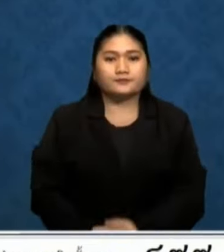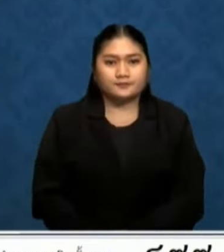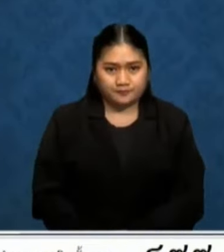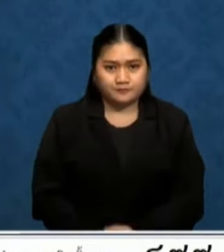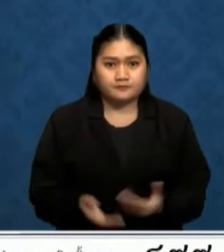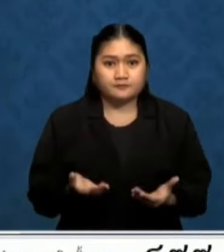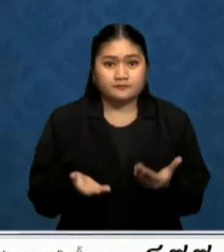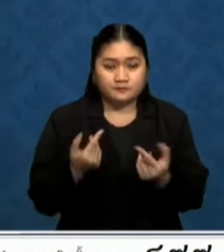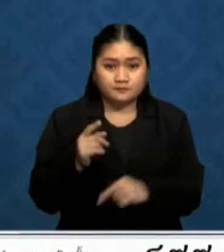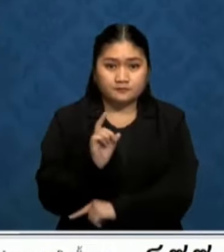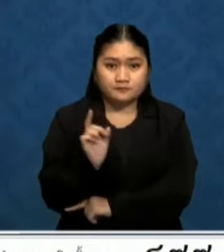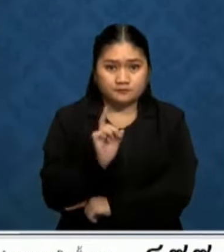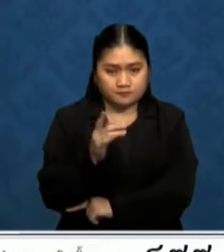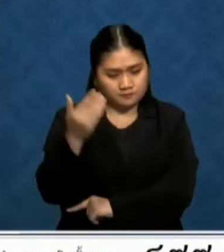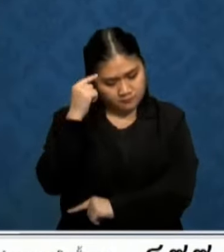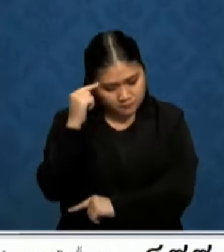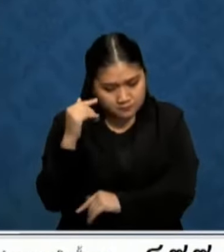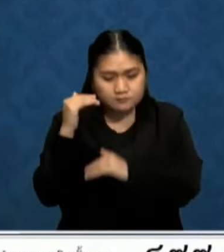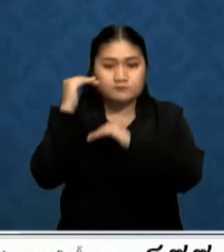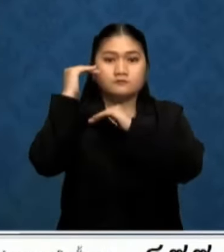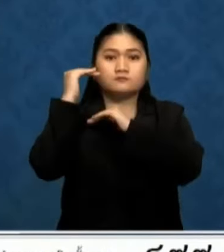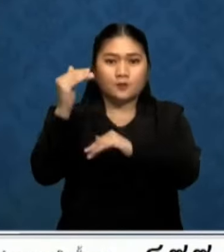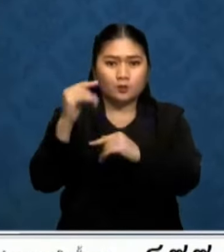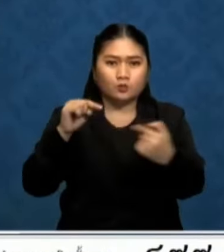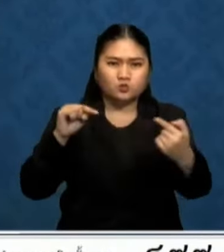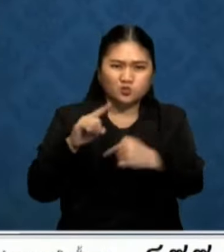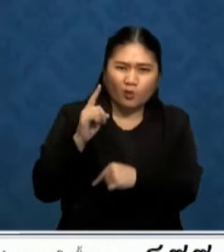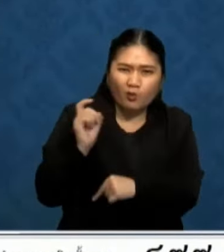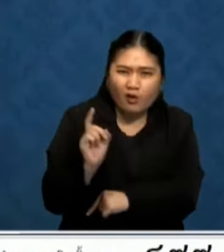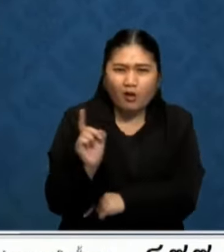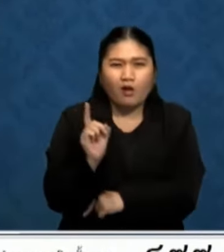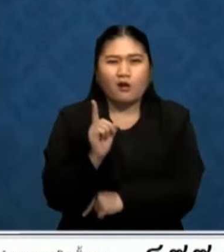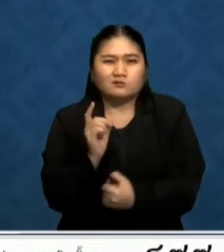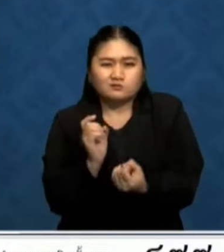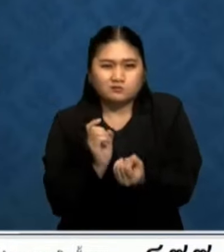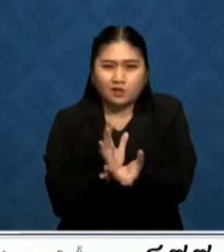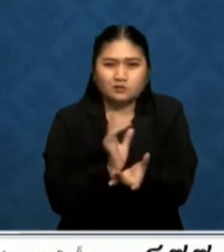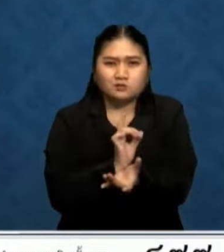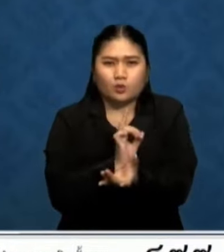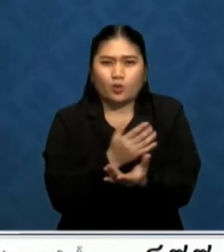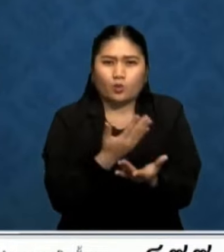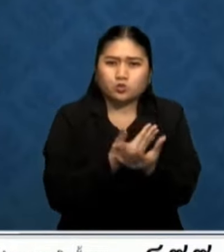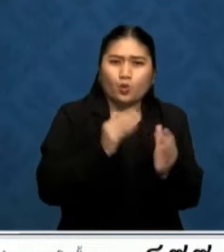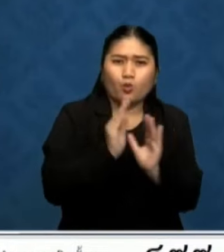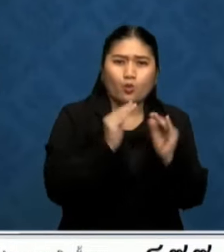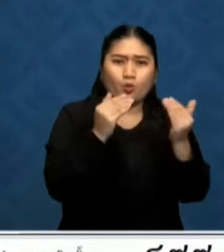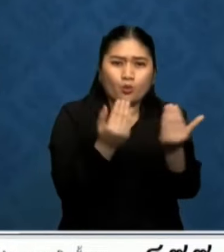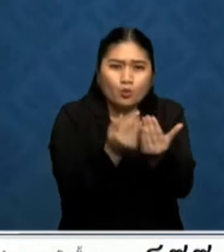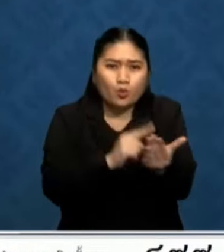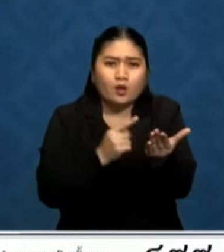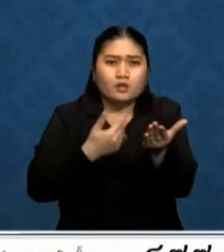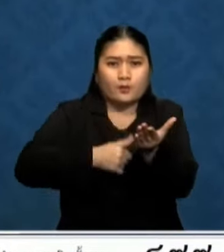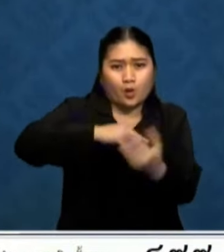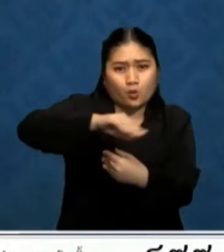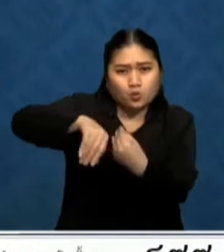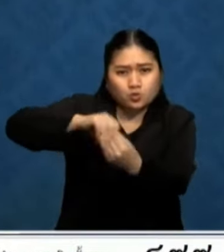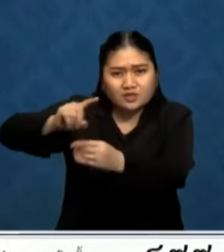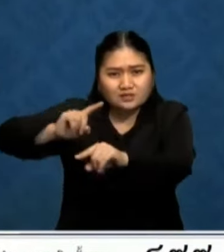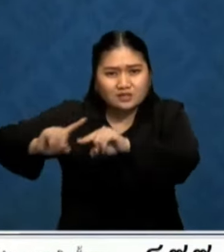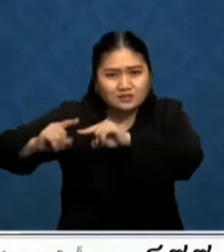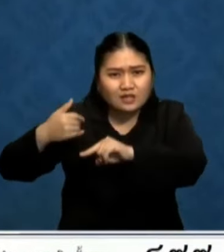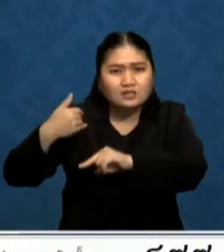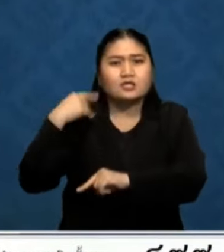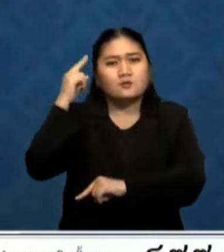อย่างไรก็ตามยัมข้อจำกัดและปัจจัเสี่ยงของภาระนี่ภาคครัวเรือนและภาธรกิจที่ยัอยู่ในระดับสูง